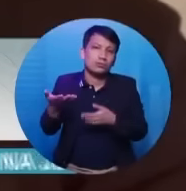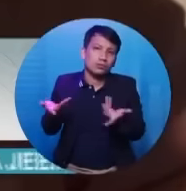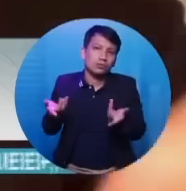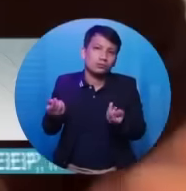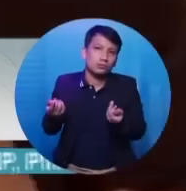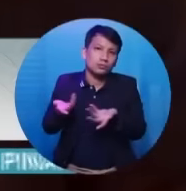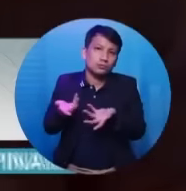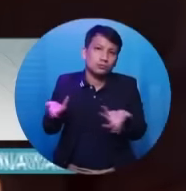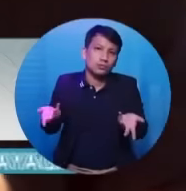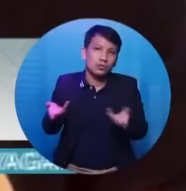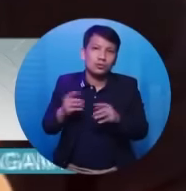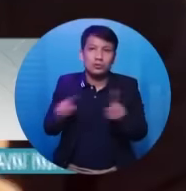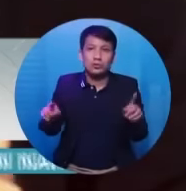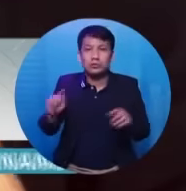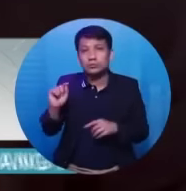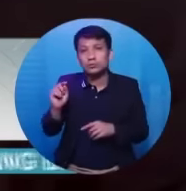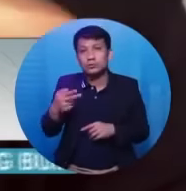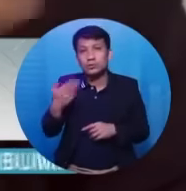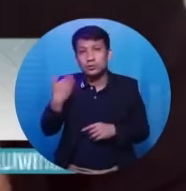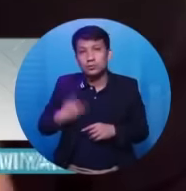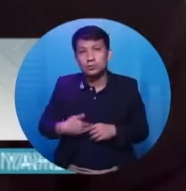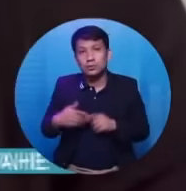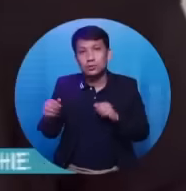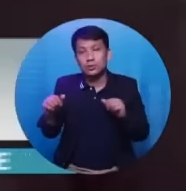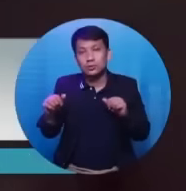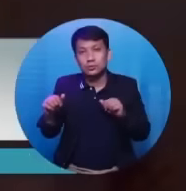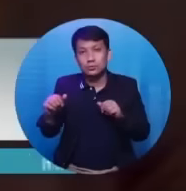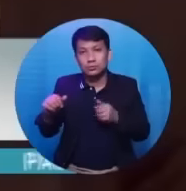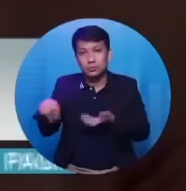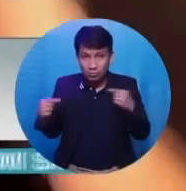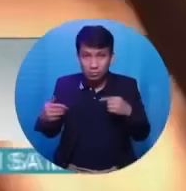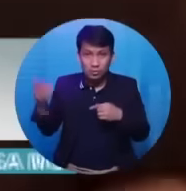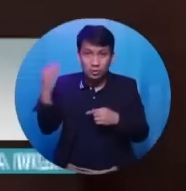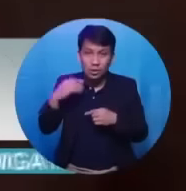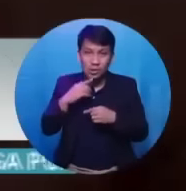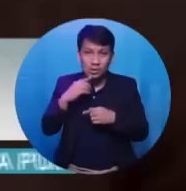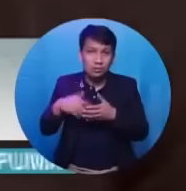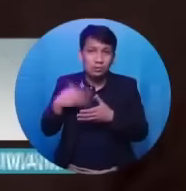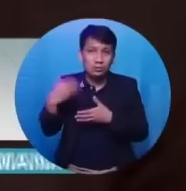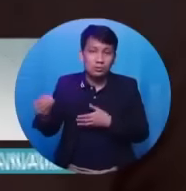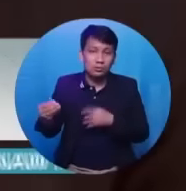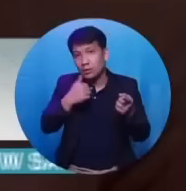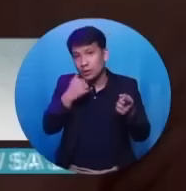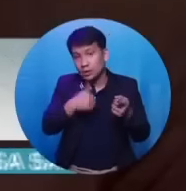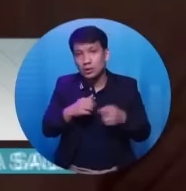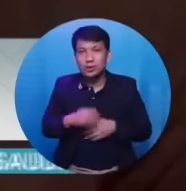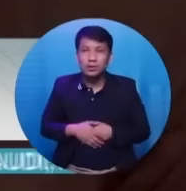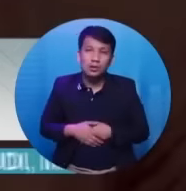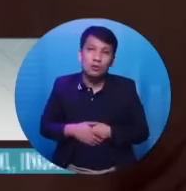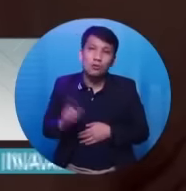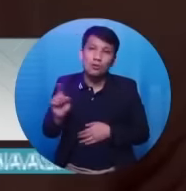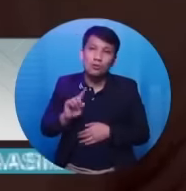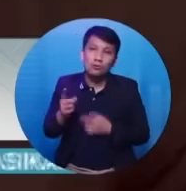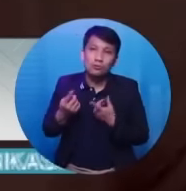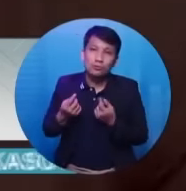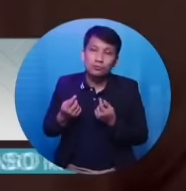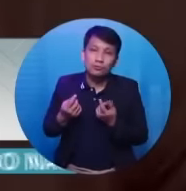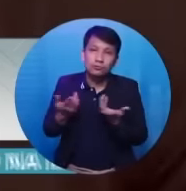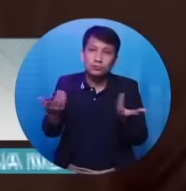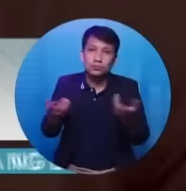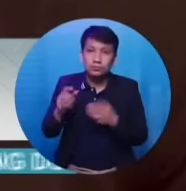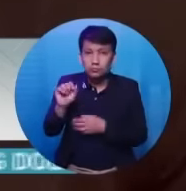eh. So, Thursday, nag-awayan sila, Sir Raffy. Umalis una yung babae. Tapos, after that,